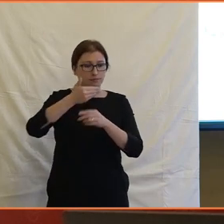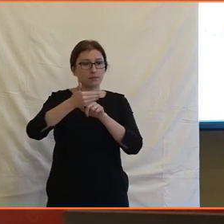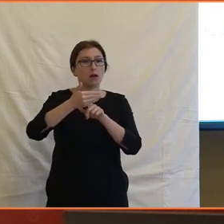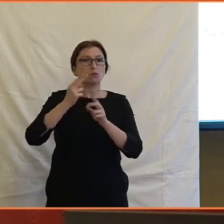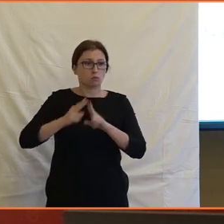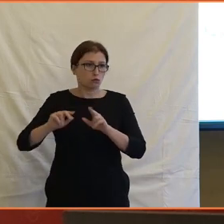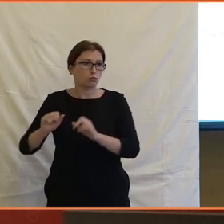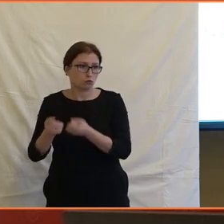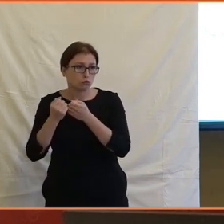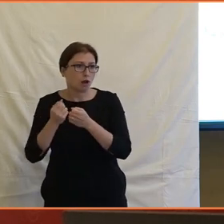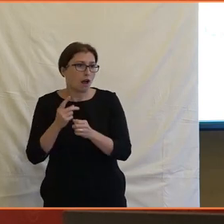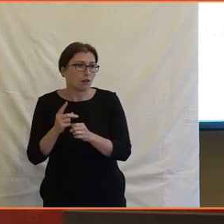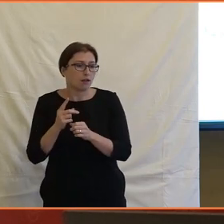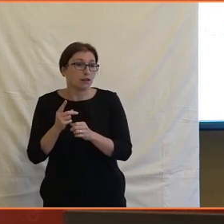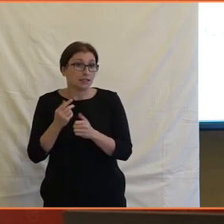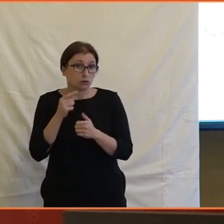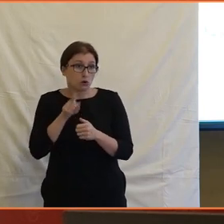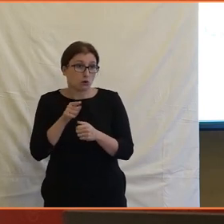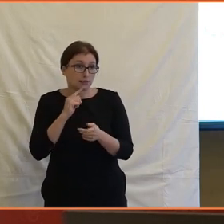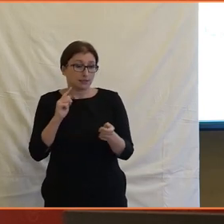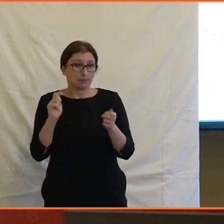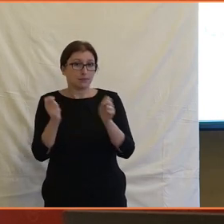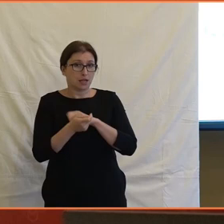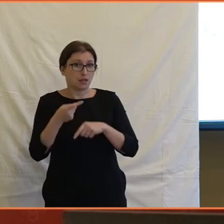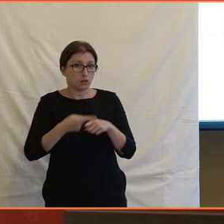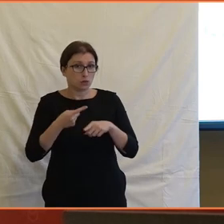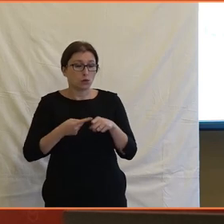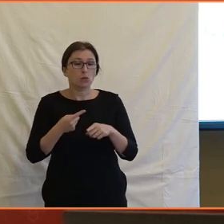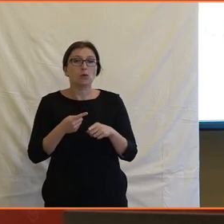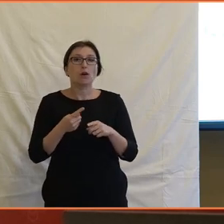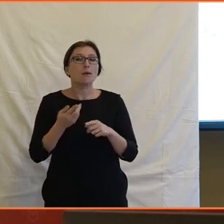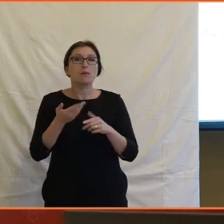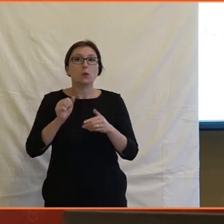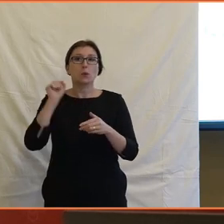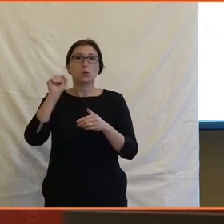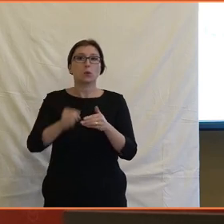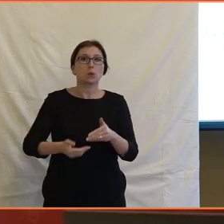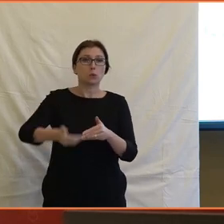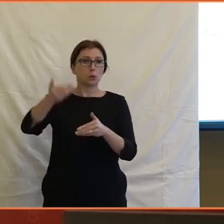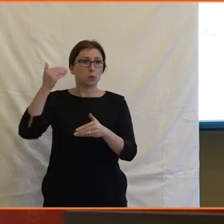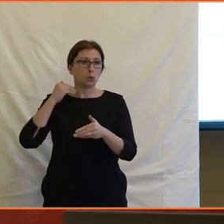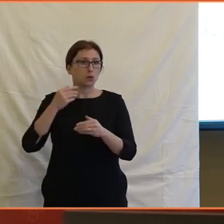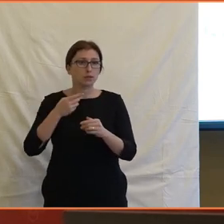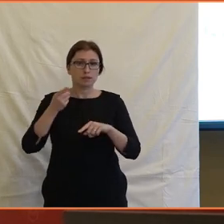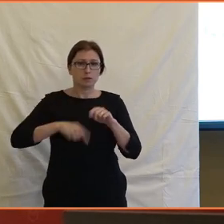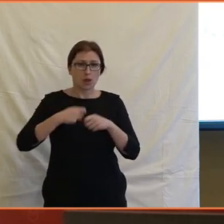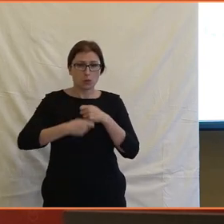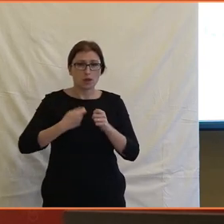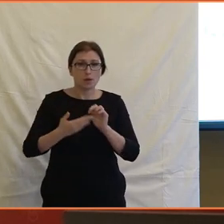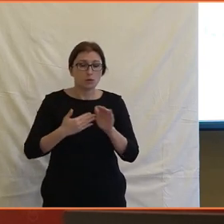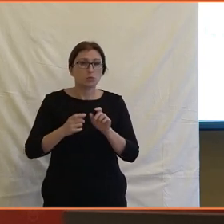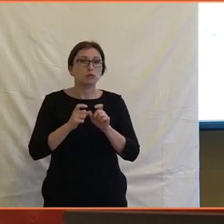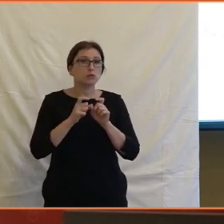založit online. A to je to, co se mění. Proč se tohle to nestalo už původně, je, protože vnitro